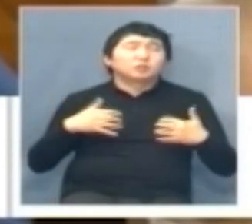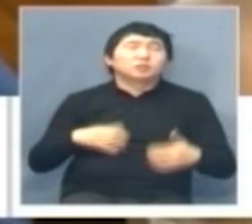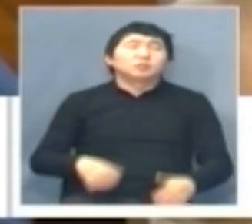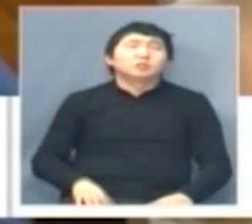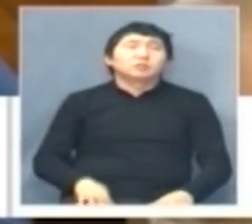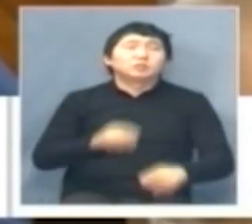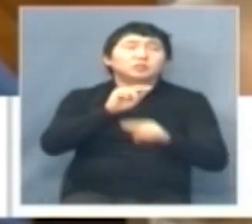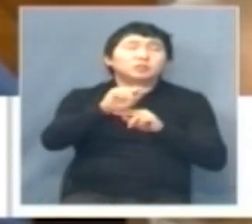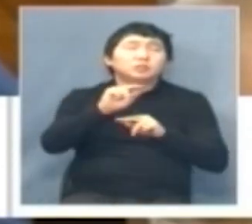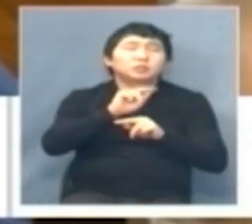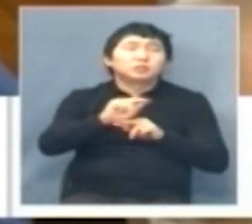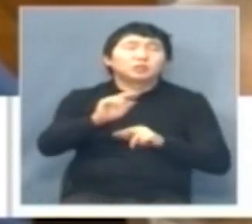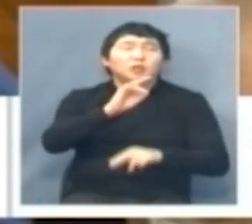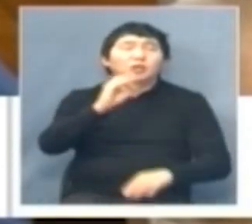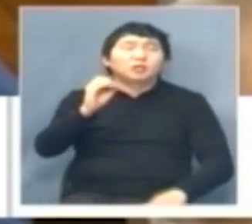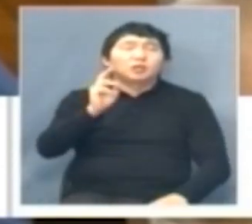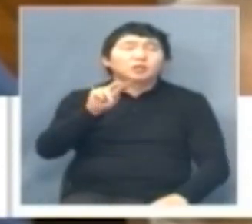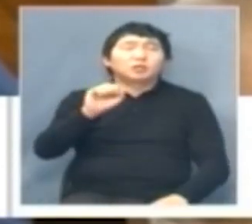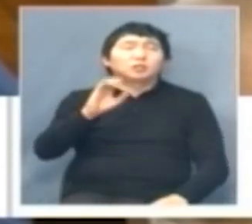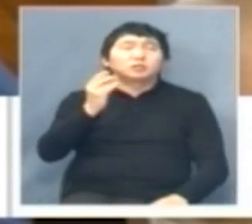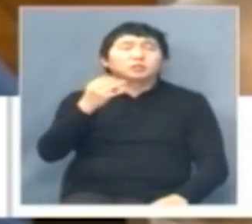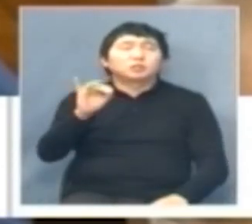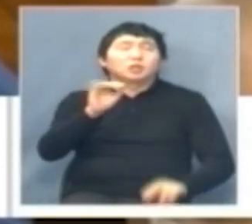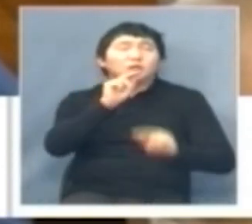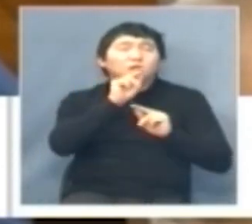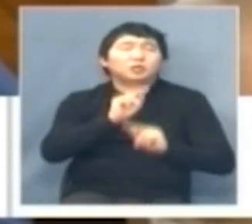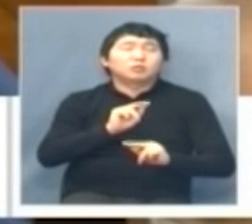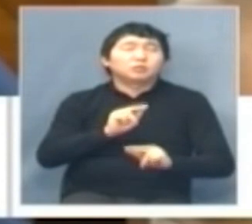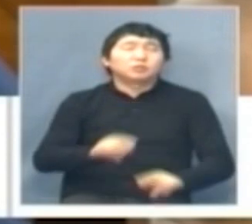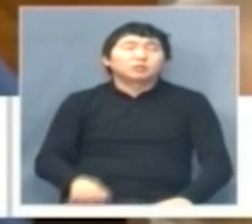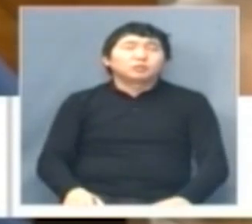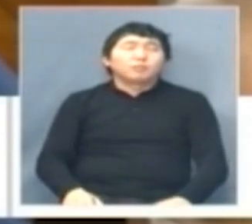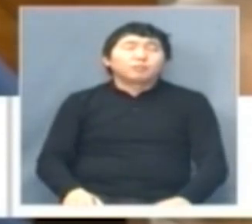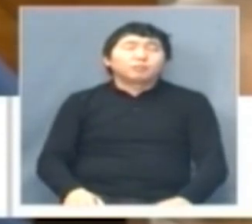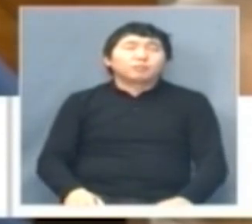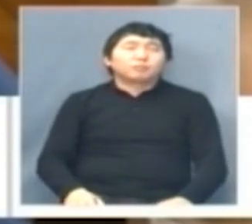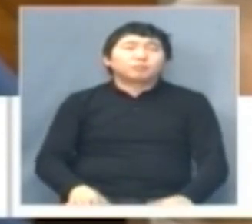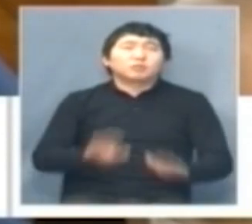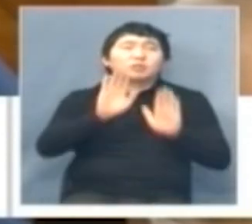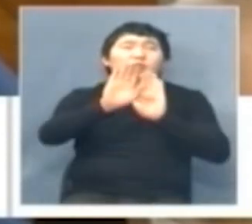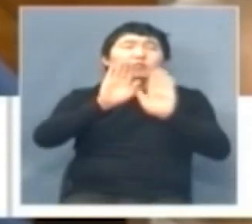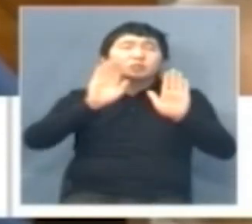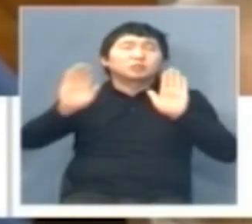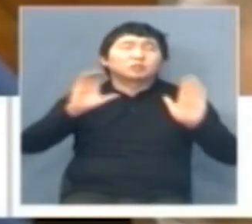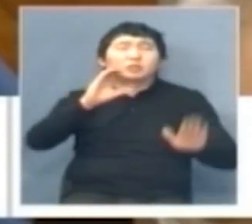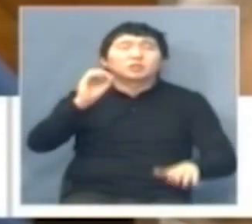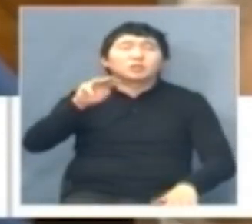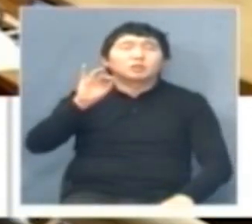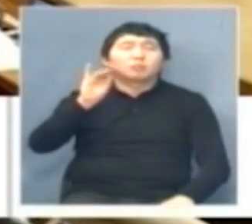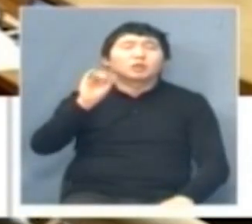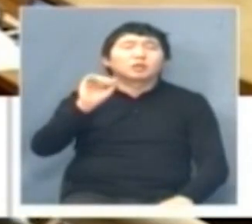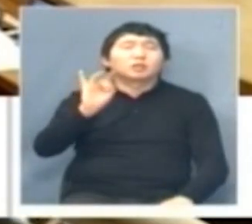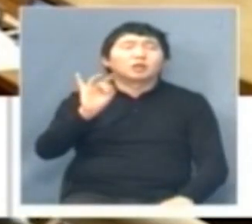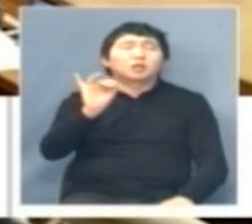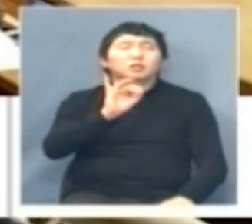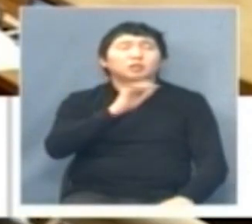ведение внеклассной работы по гуманному обращению с животными в системе образования, проведение выставок, семинаров и других мероприятий. В